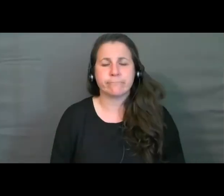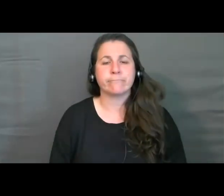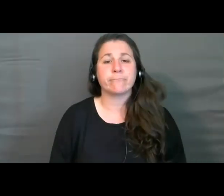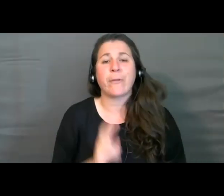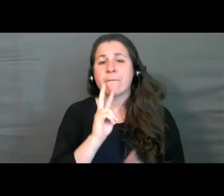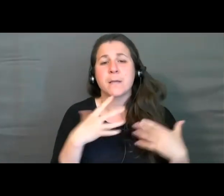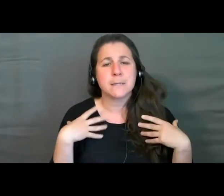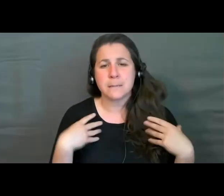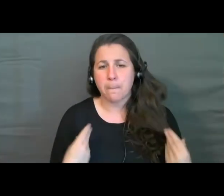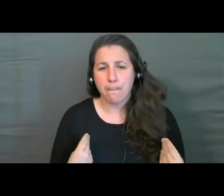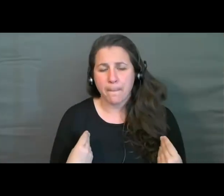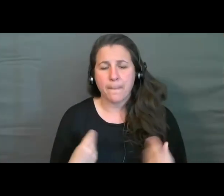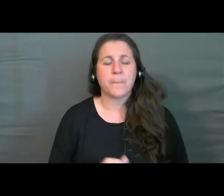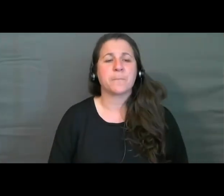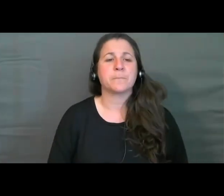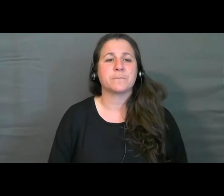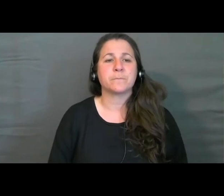fait,